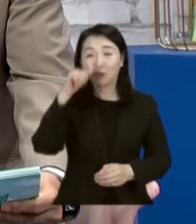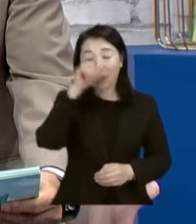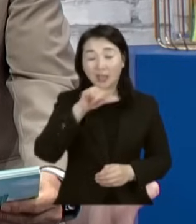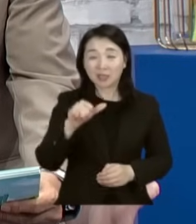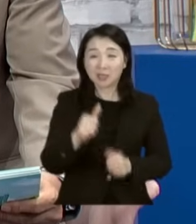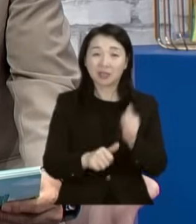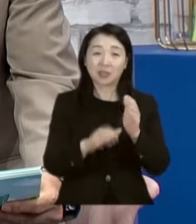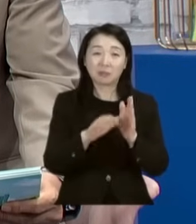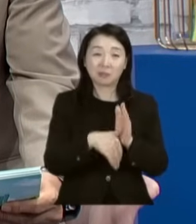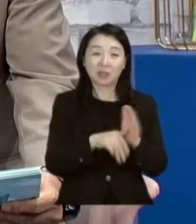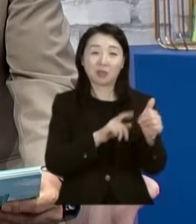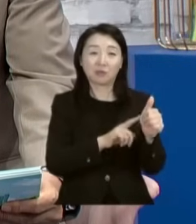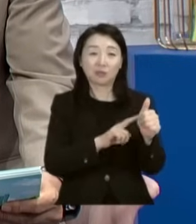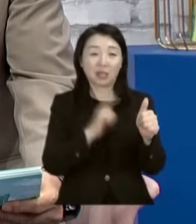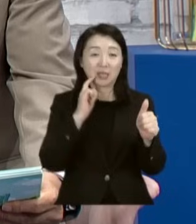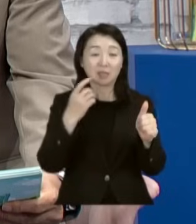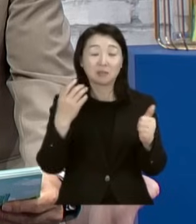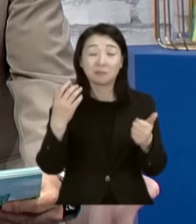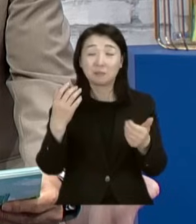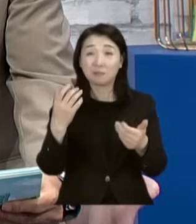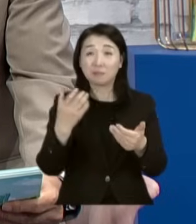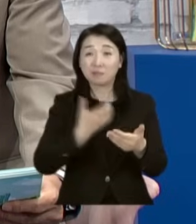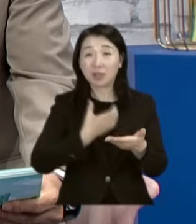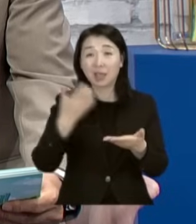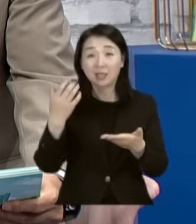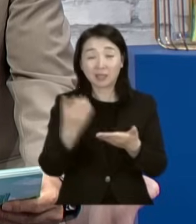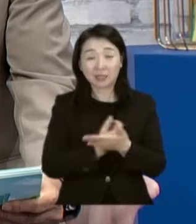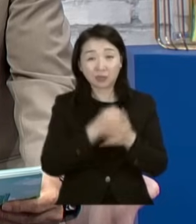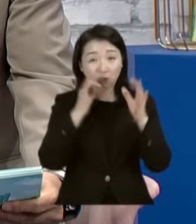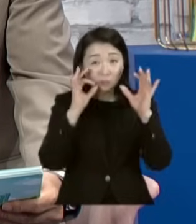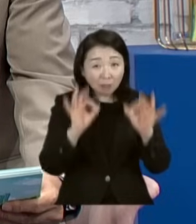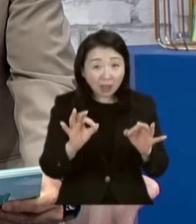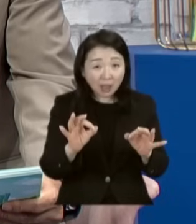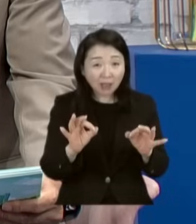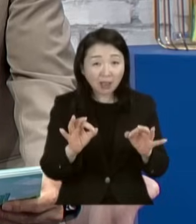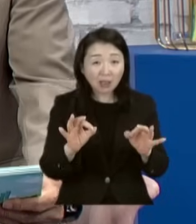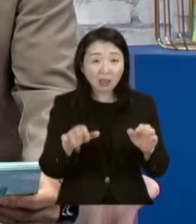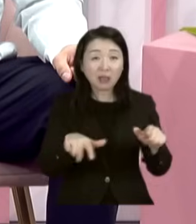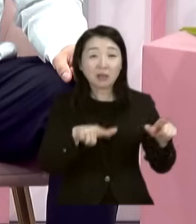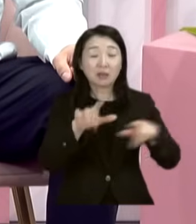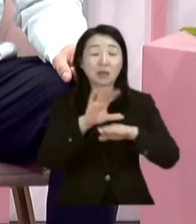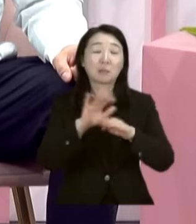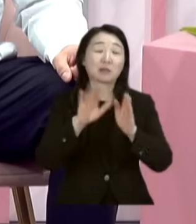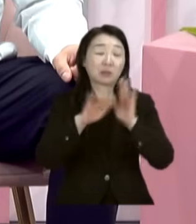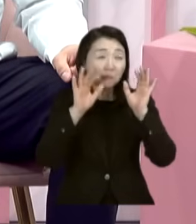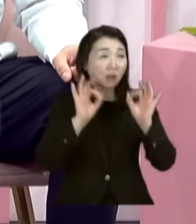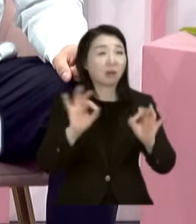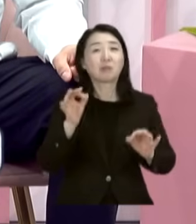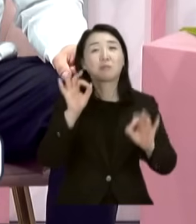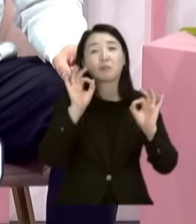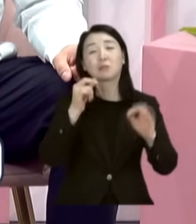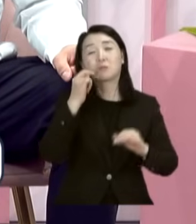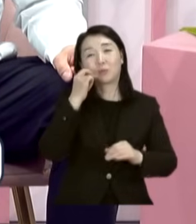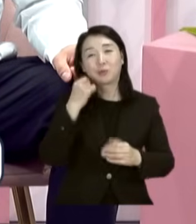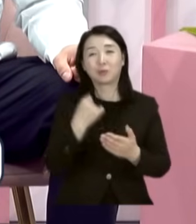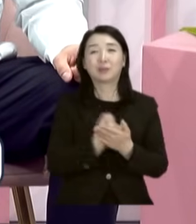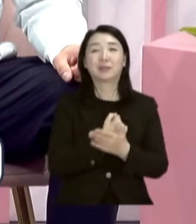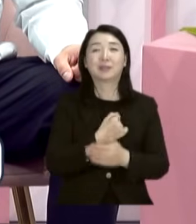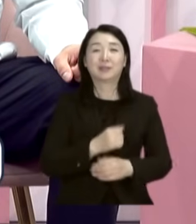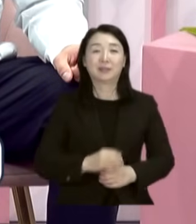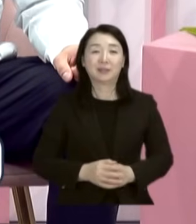우리 구 선수가 금매 달다는 거 보셨어요 못 보셨어요 아 그니까 라이브로 라이브 라이브로 못 봤습니다